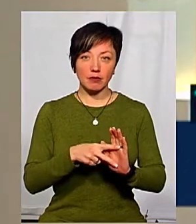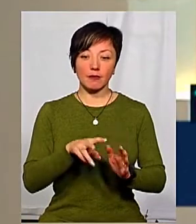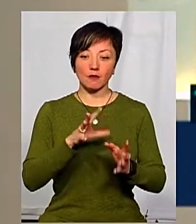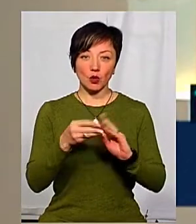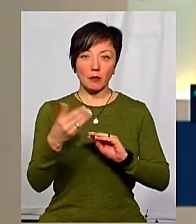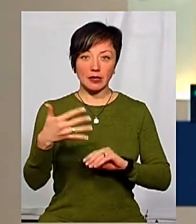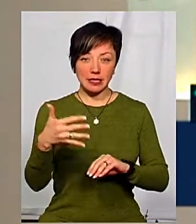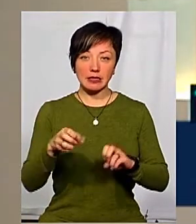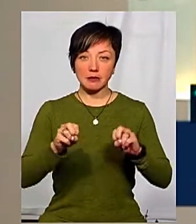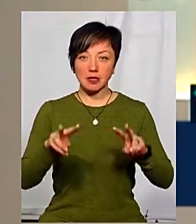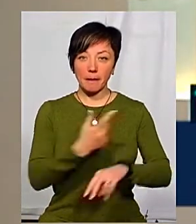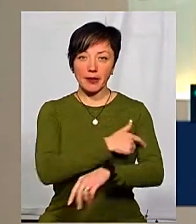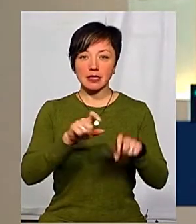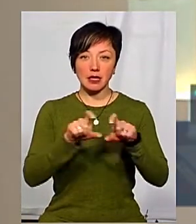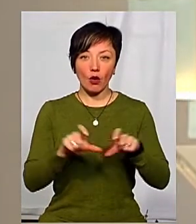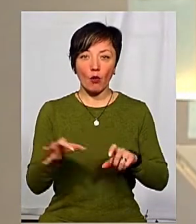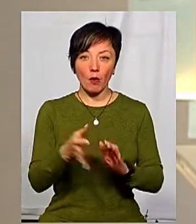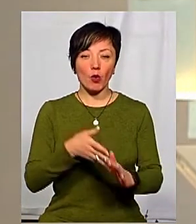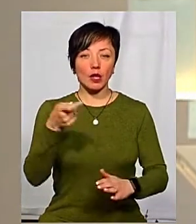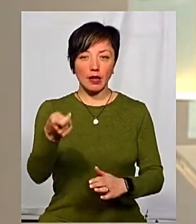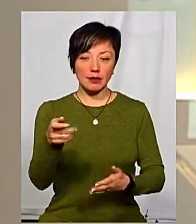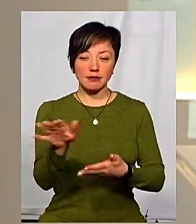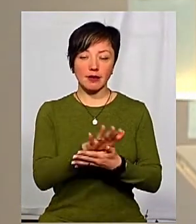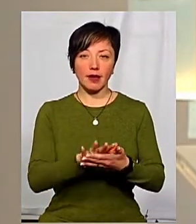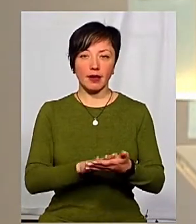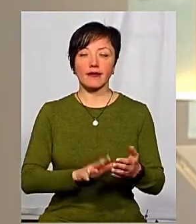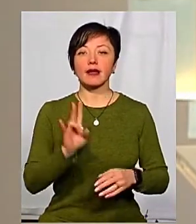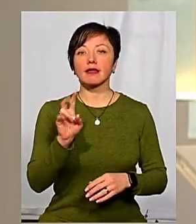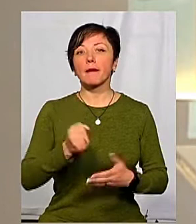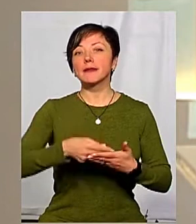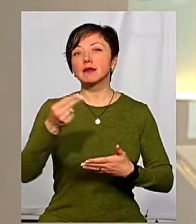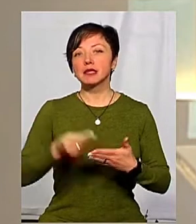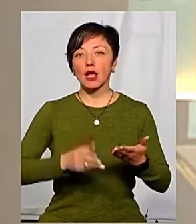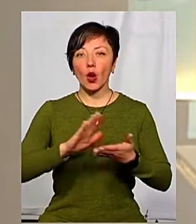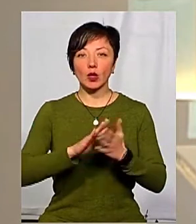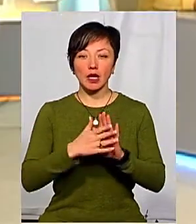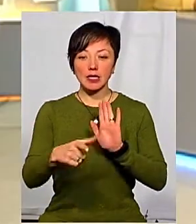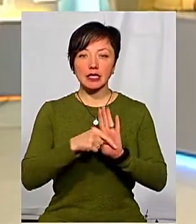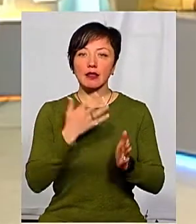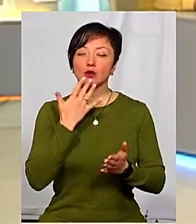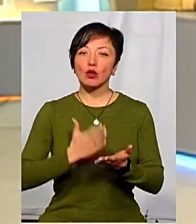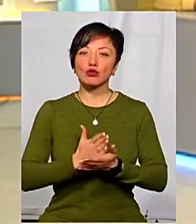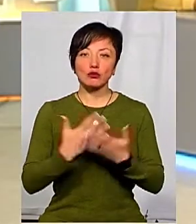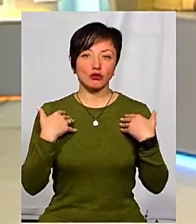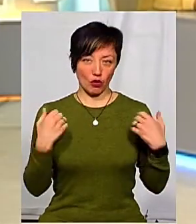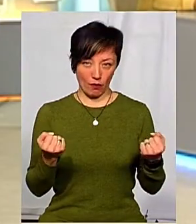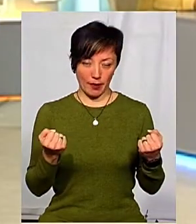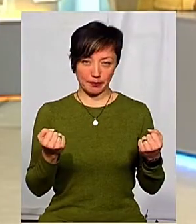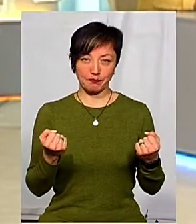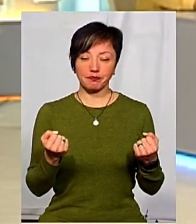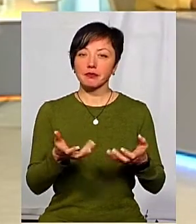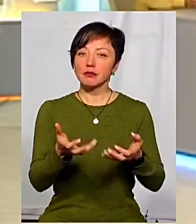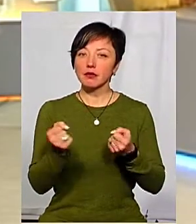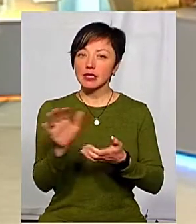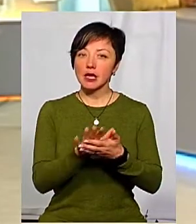50 спеціалізованих медзакладів області подали заявки на підписання контрактів з Національною службою.